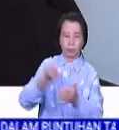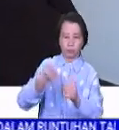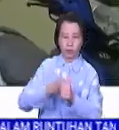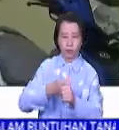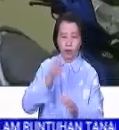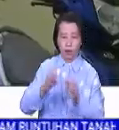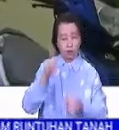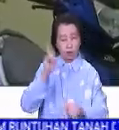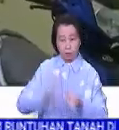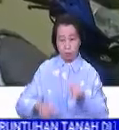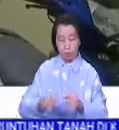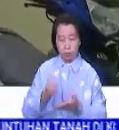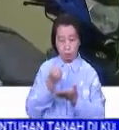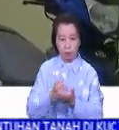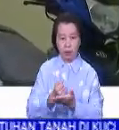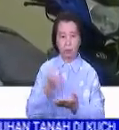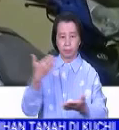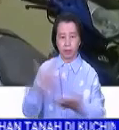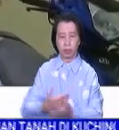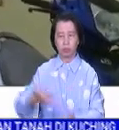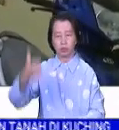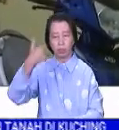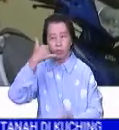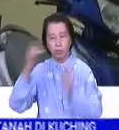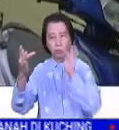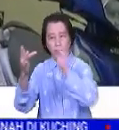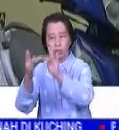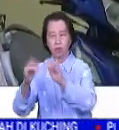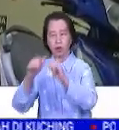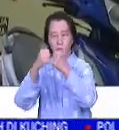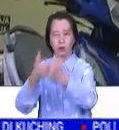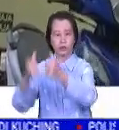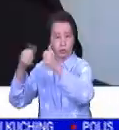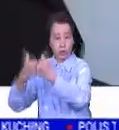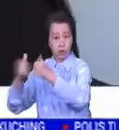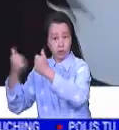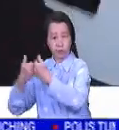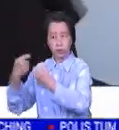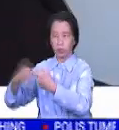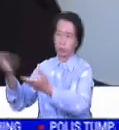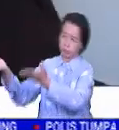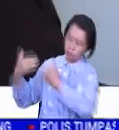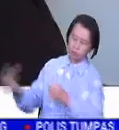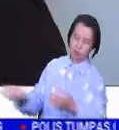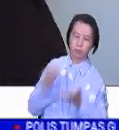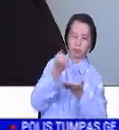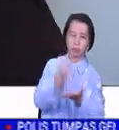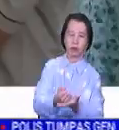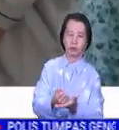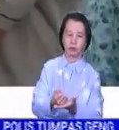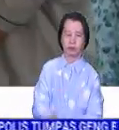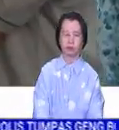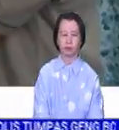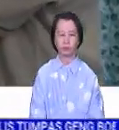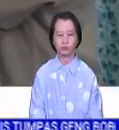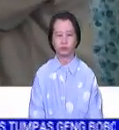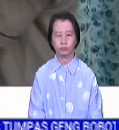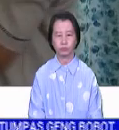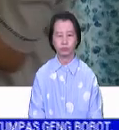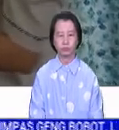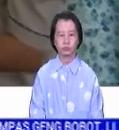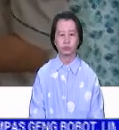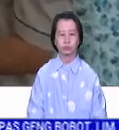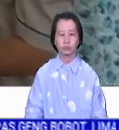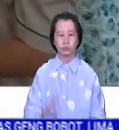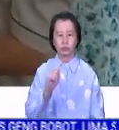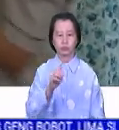tidak dapat membantu barulah kita hubungi pihak-pihak dan agensi-agensi berkaitan untuk bantu golongan yang memerlukan tadilah sementara